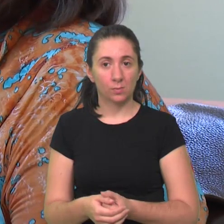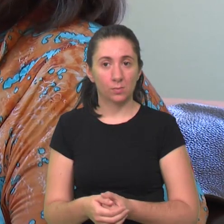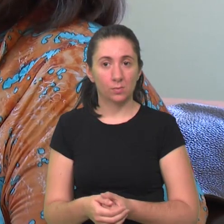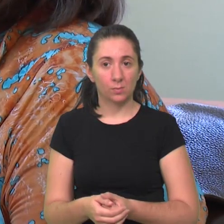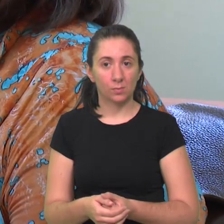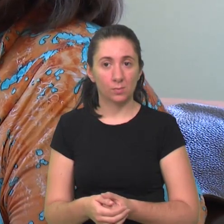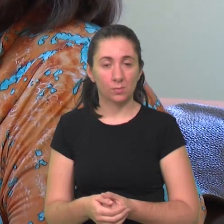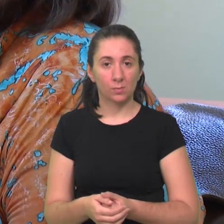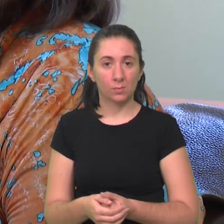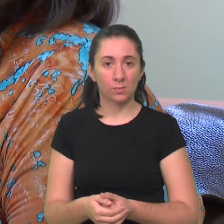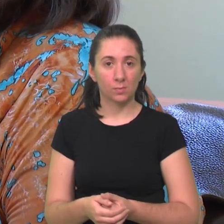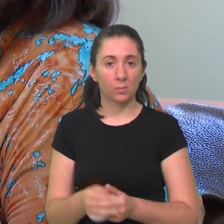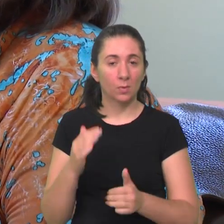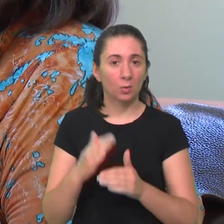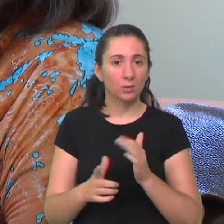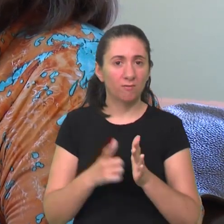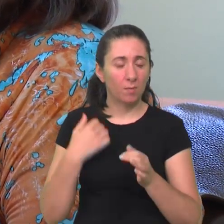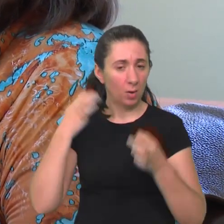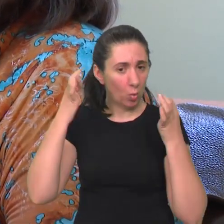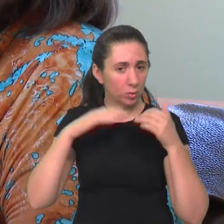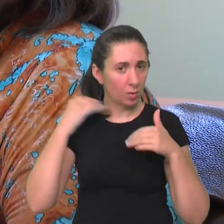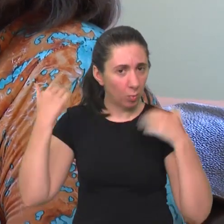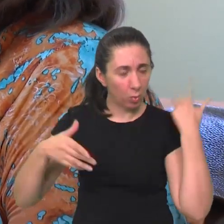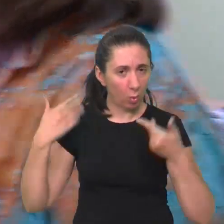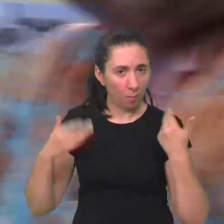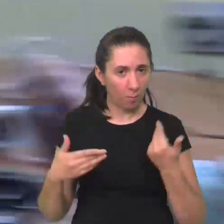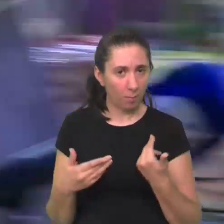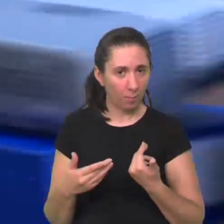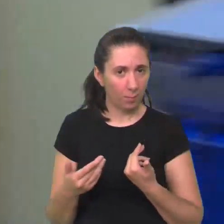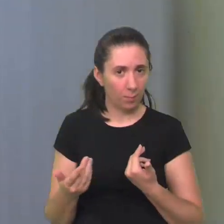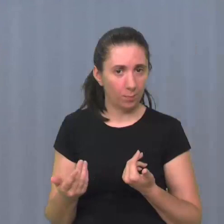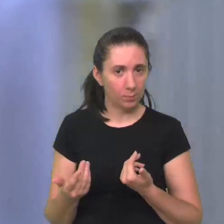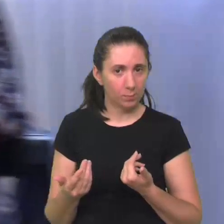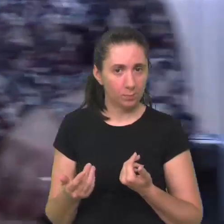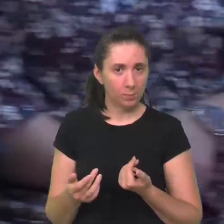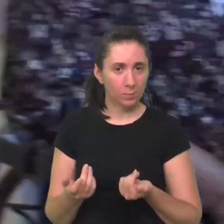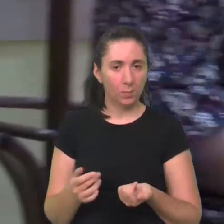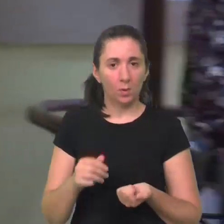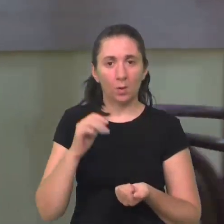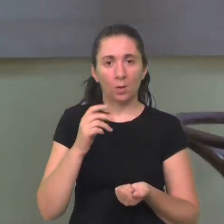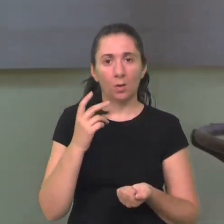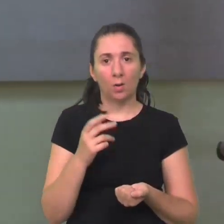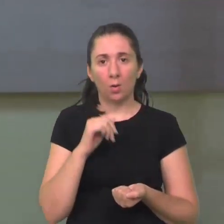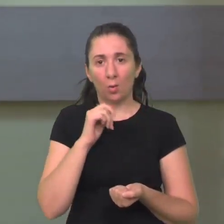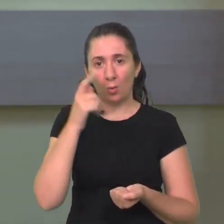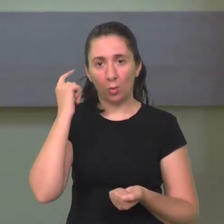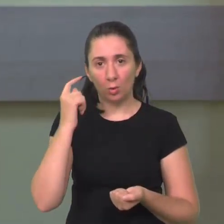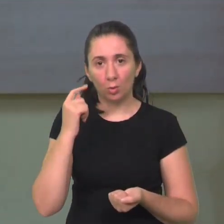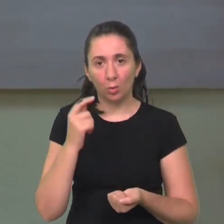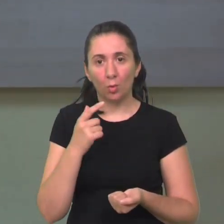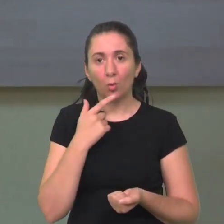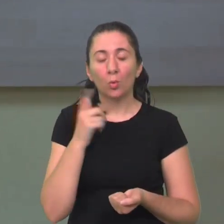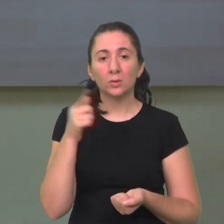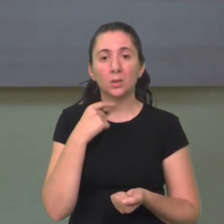Zašto? Sad je vrijeme jako pada kosa. To baš ovaj gore počesti dio koji